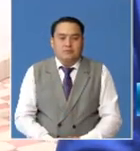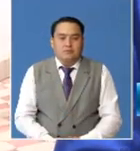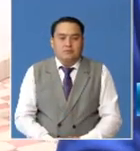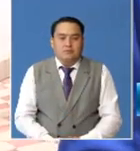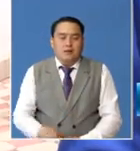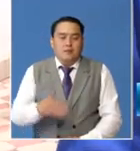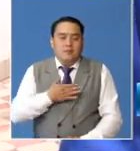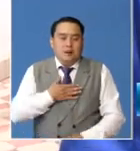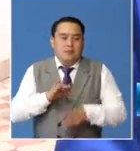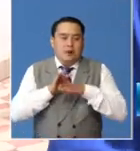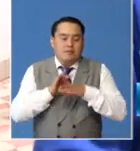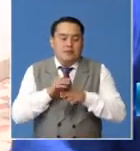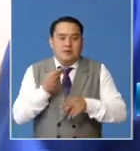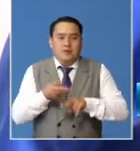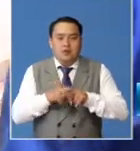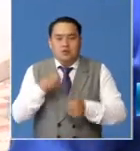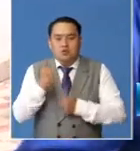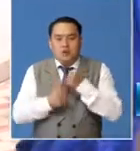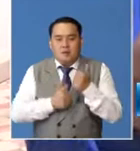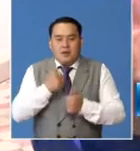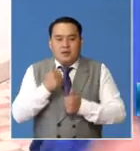этот чемпионат Алматинской области. Это,